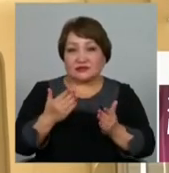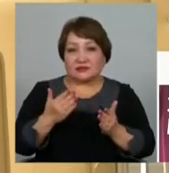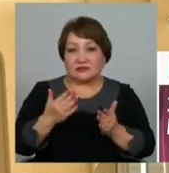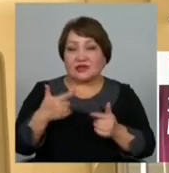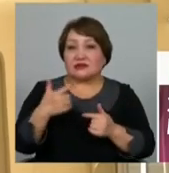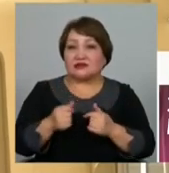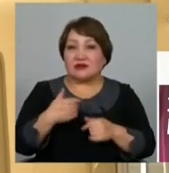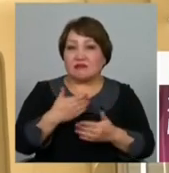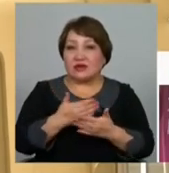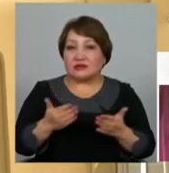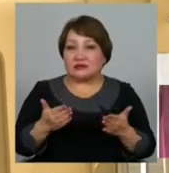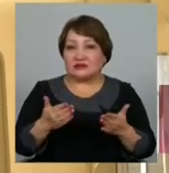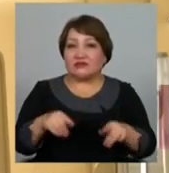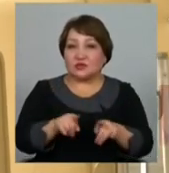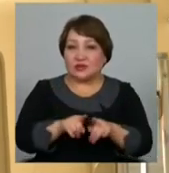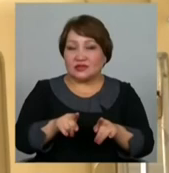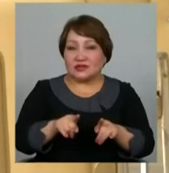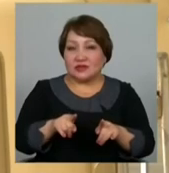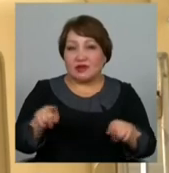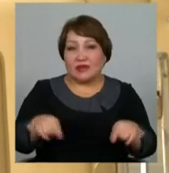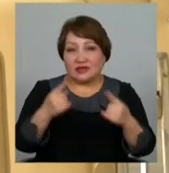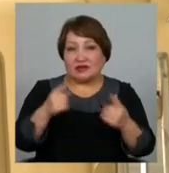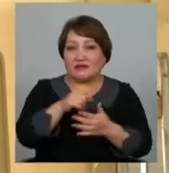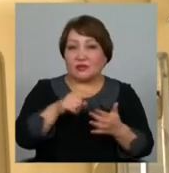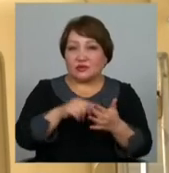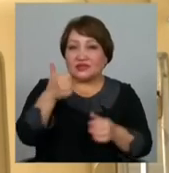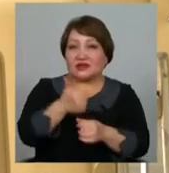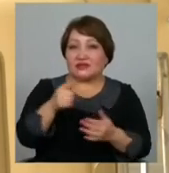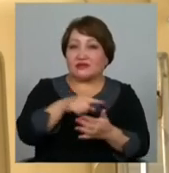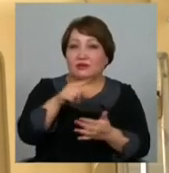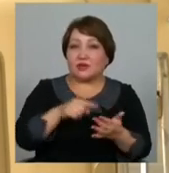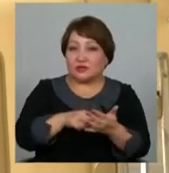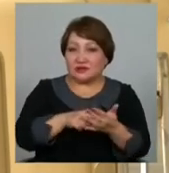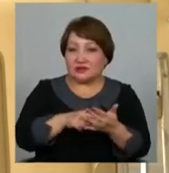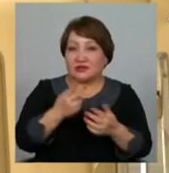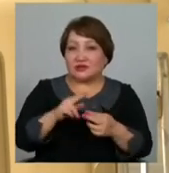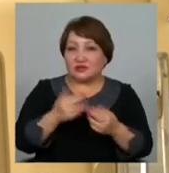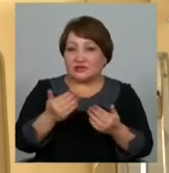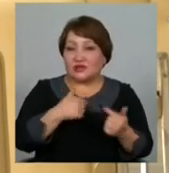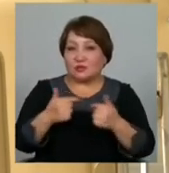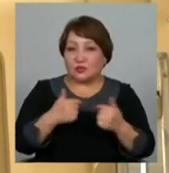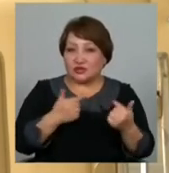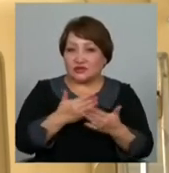где мы все-таки подняли вопрос, главный вопрос, который сегодня мучает граждан.